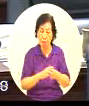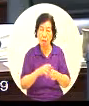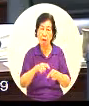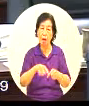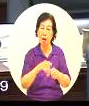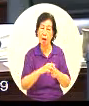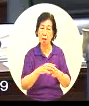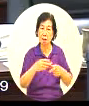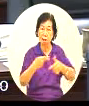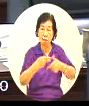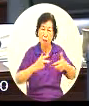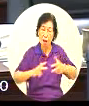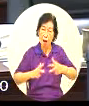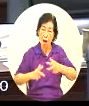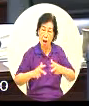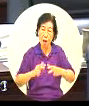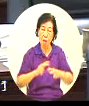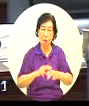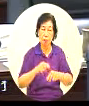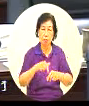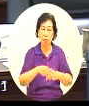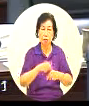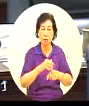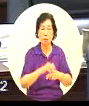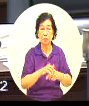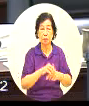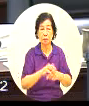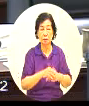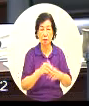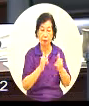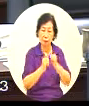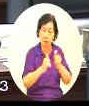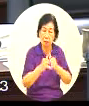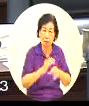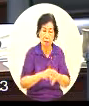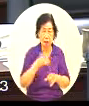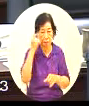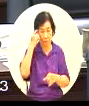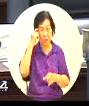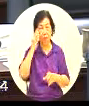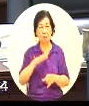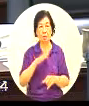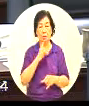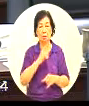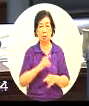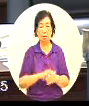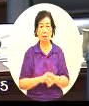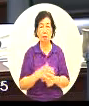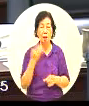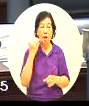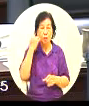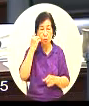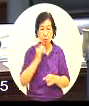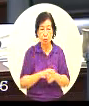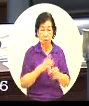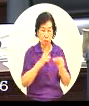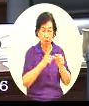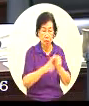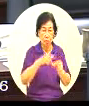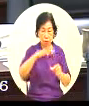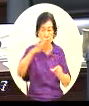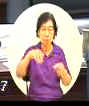也袂问我到底当时要来。吼、哦，我这点要拜托市里讲，如果中山大学啦决定不要来，爱明确去